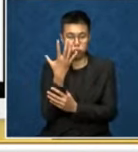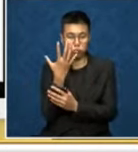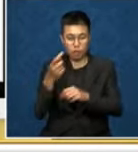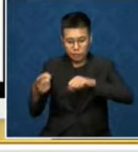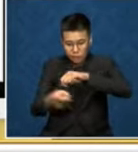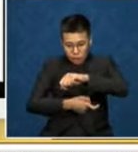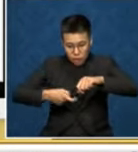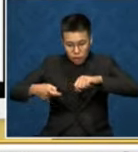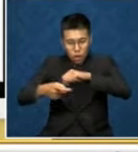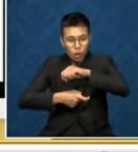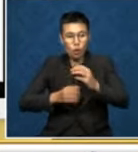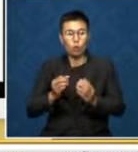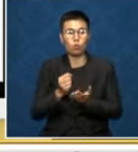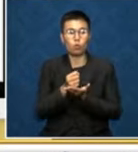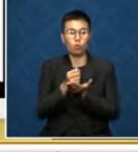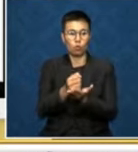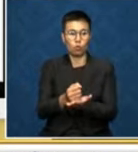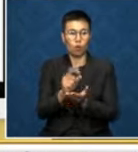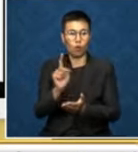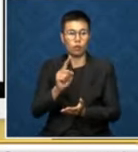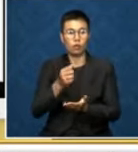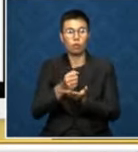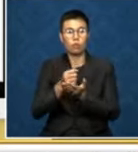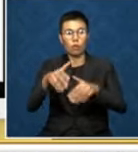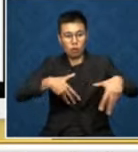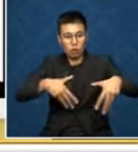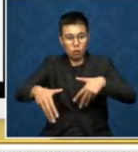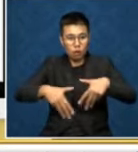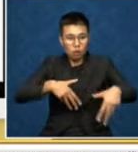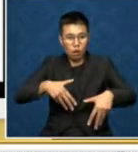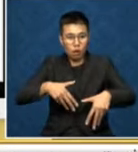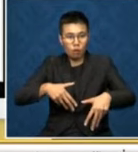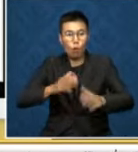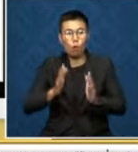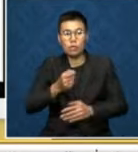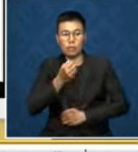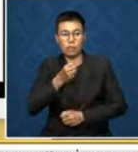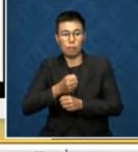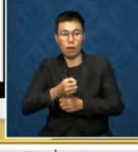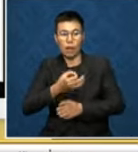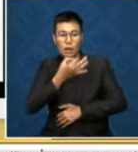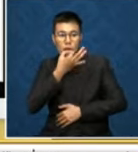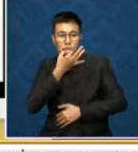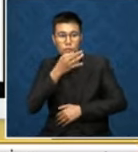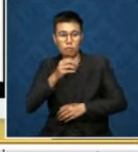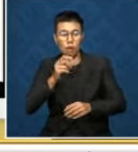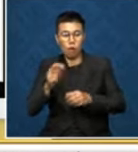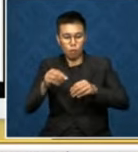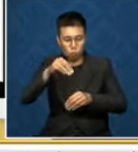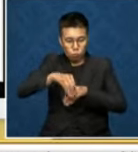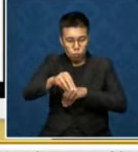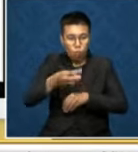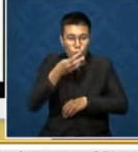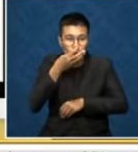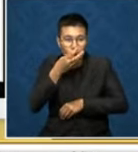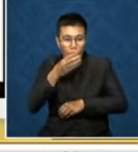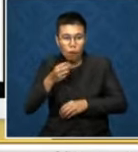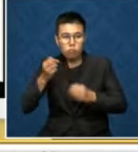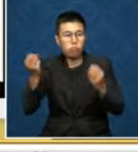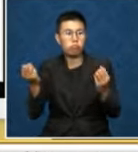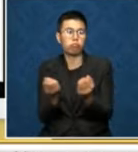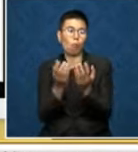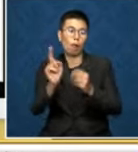การช่วยเหลือเยียวยานะครับพี่น้องที่ได้รับผลกระทบจากน้ำท่วมยังไงมีการเตรียมการหรือยังนะครับถนนของ